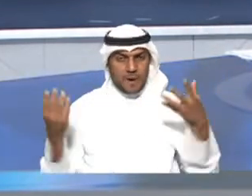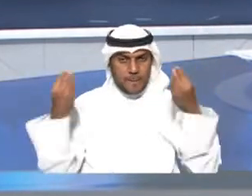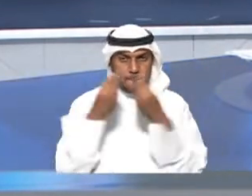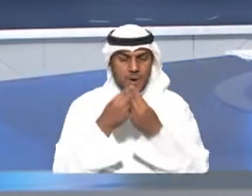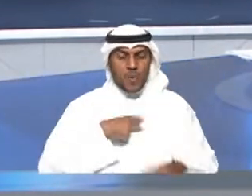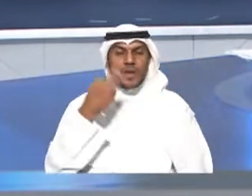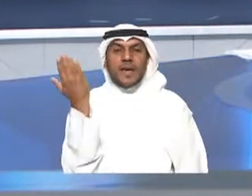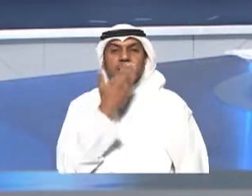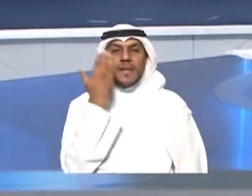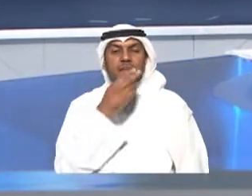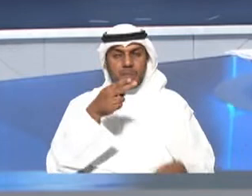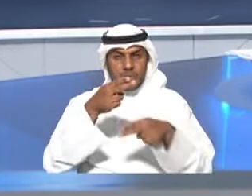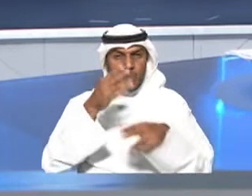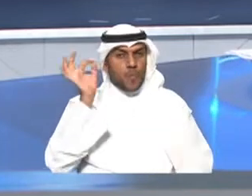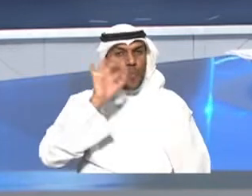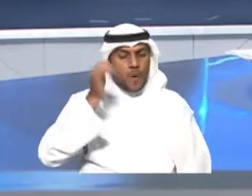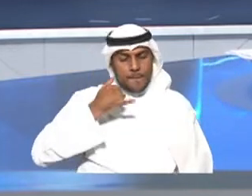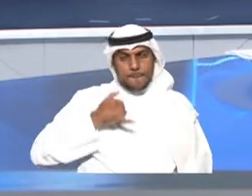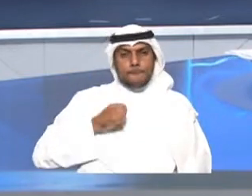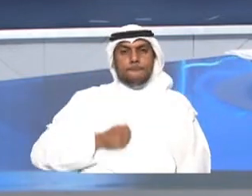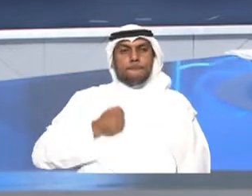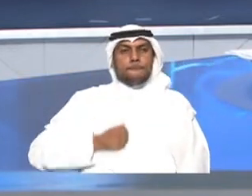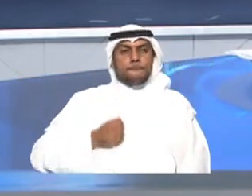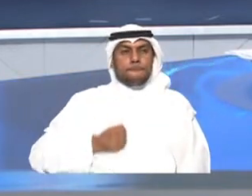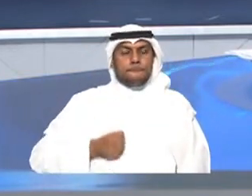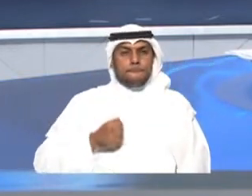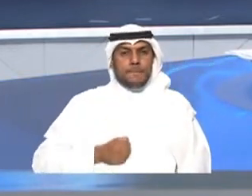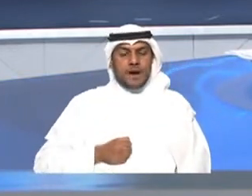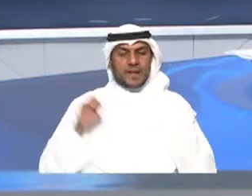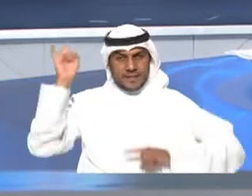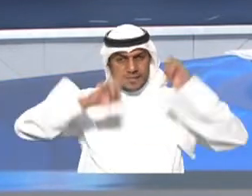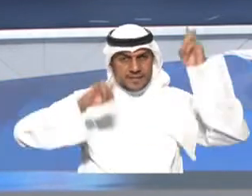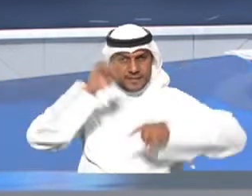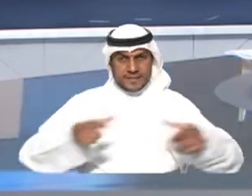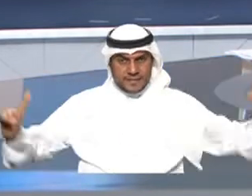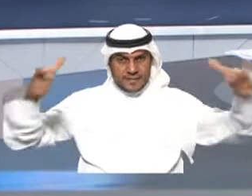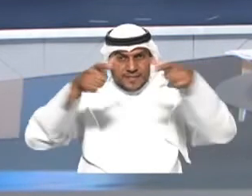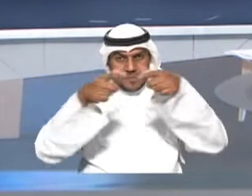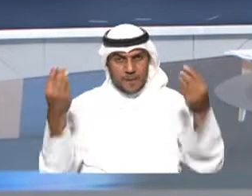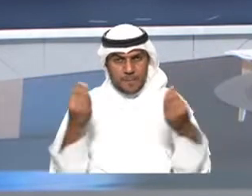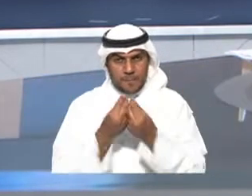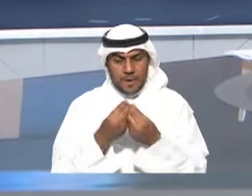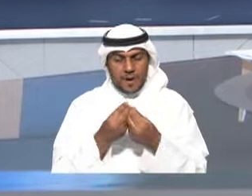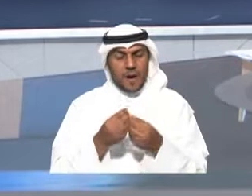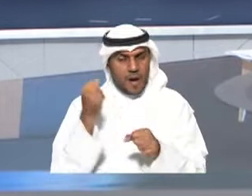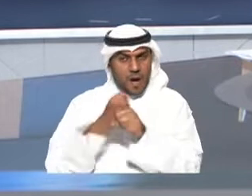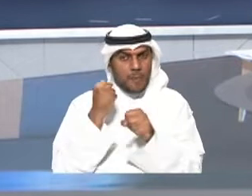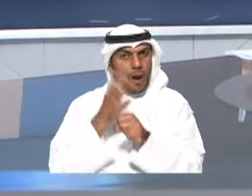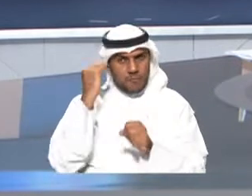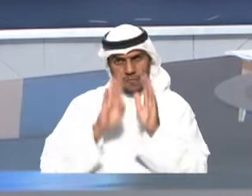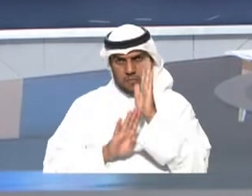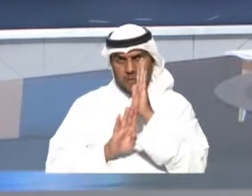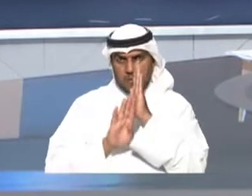الذي تستضيفه دولة البحرين يركز على تحقيق أهداف التنمية المستدامة في مجال التعليم. كما أضاف